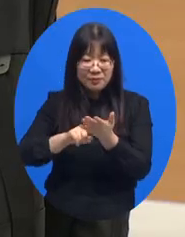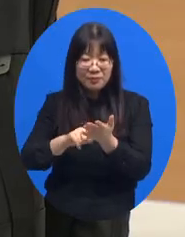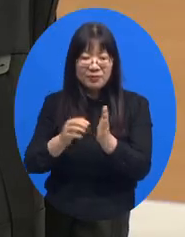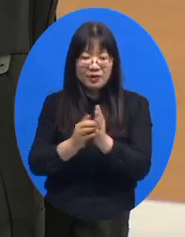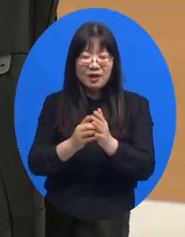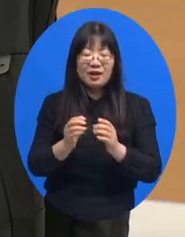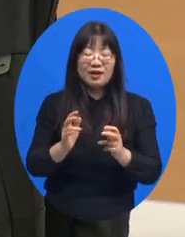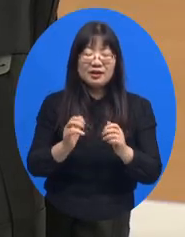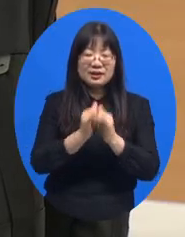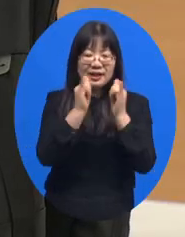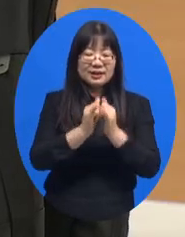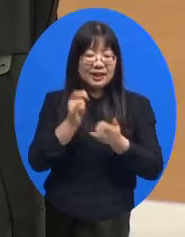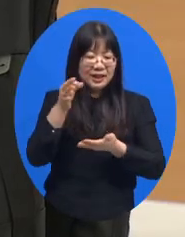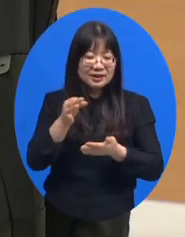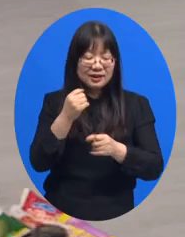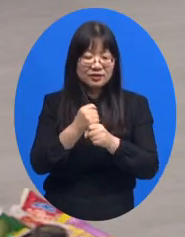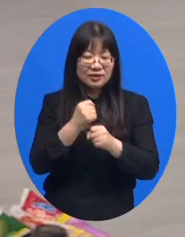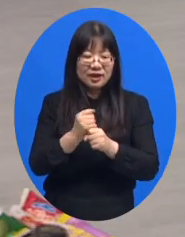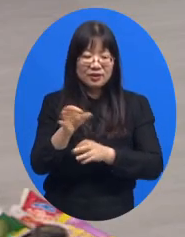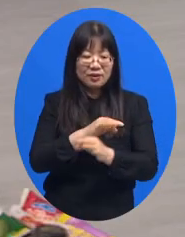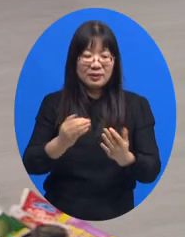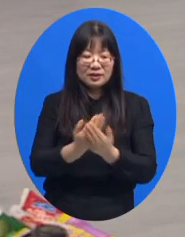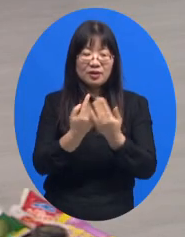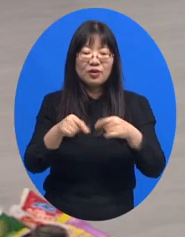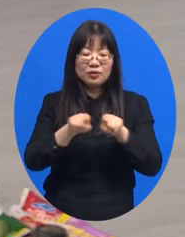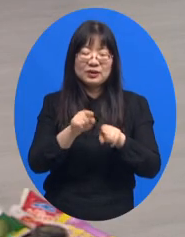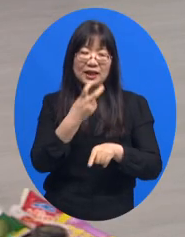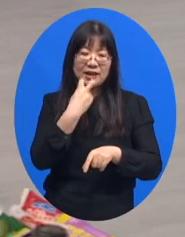사회적 가치 창출과 경제적 발전을